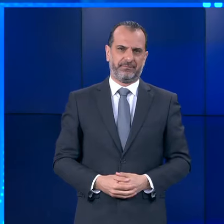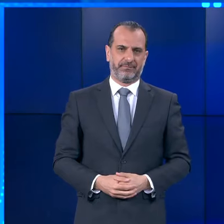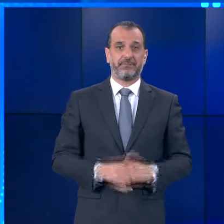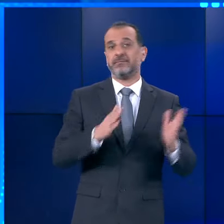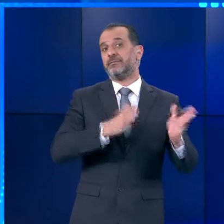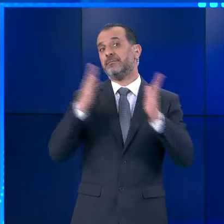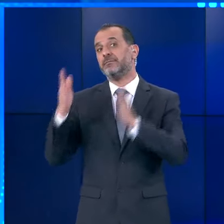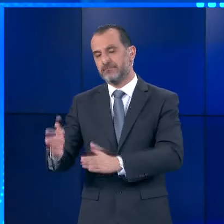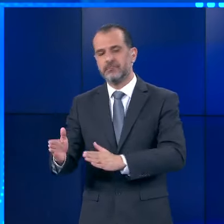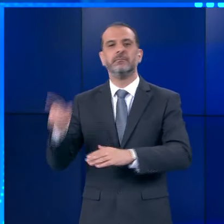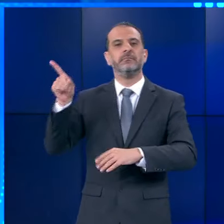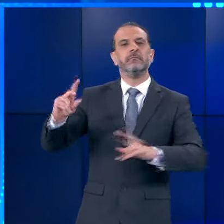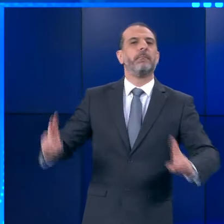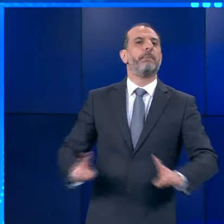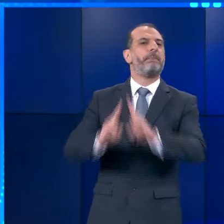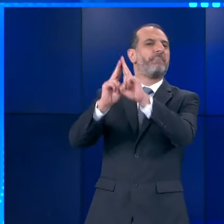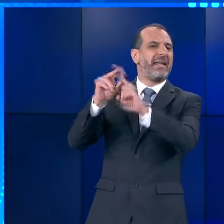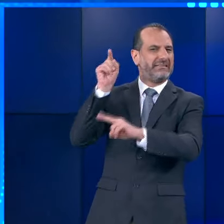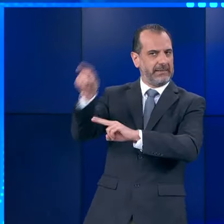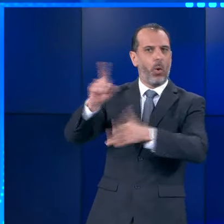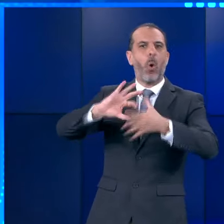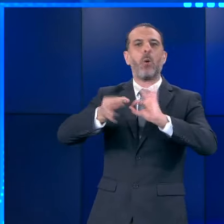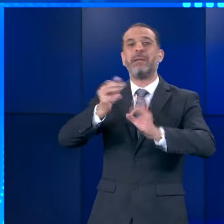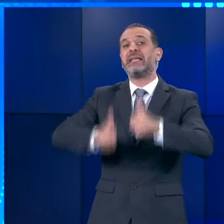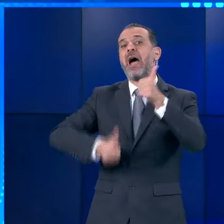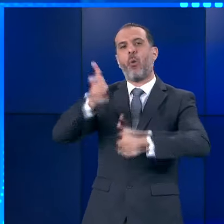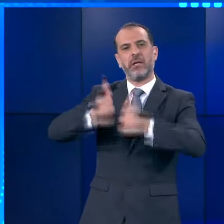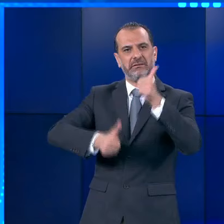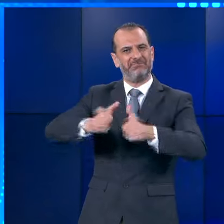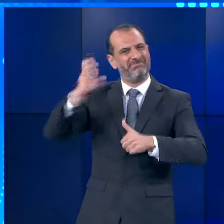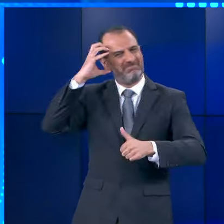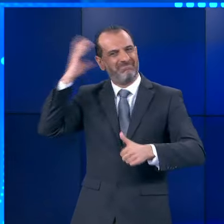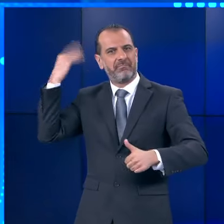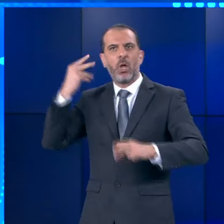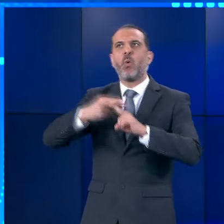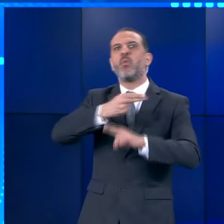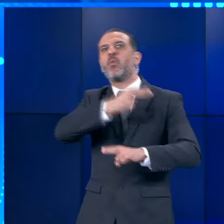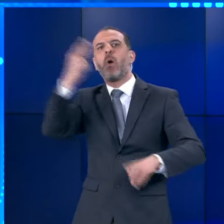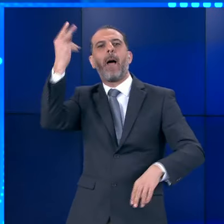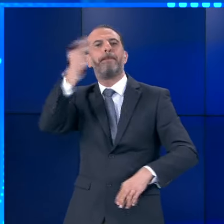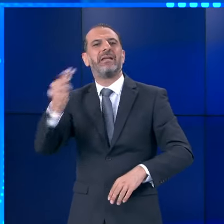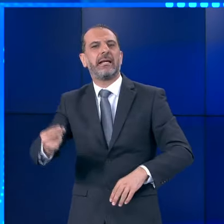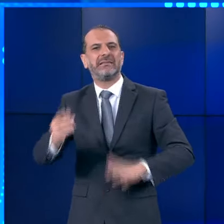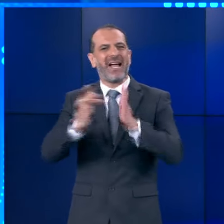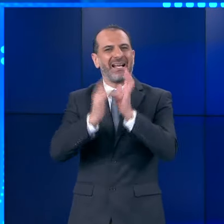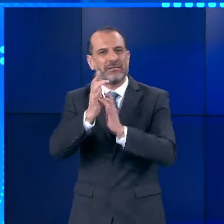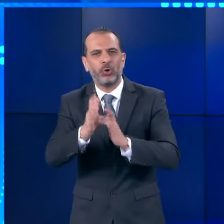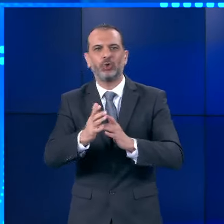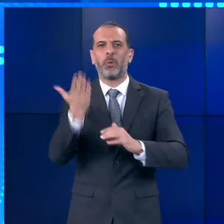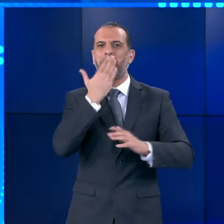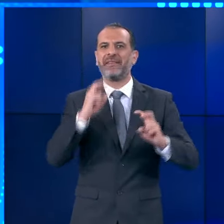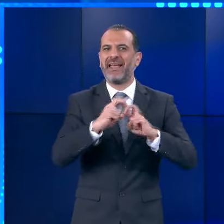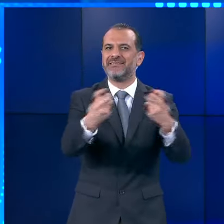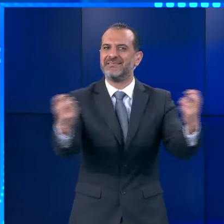Η παγκόσμια κατακραυγή για το δρόμενο χλεβασμού του μυστικού δείπνου στην τελετή έναρξης των Ολυμπιακών Αγώνων του Παρισιού δεν λέει να κοπάσει.